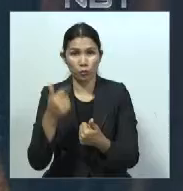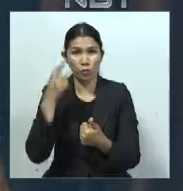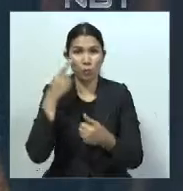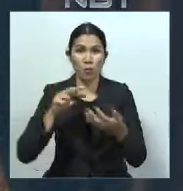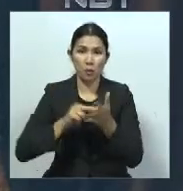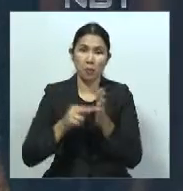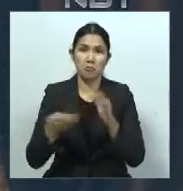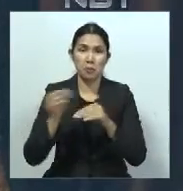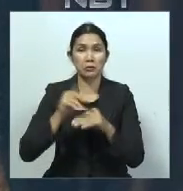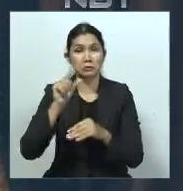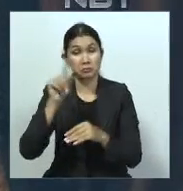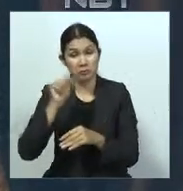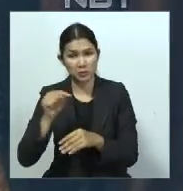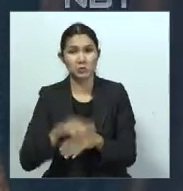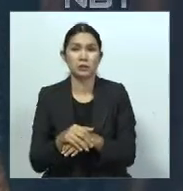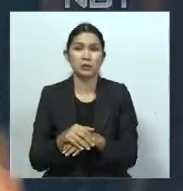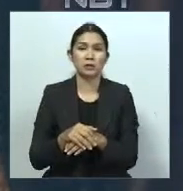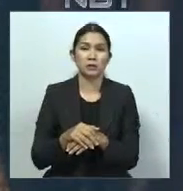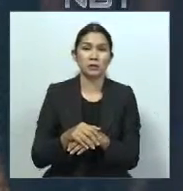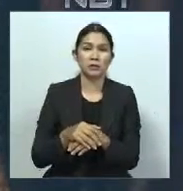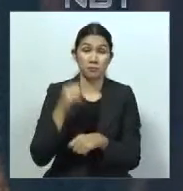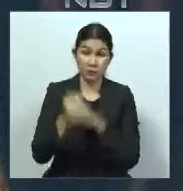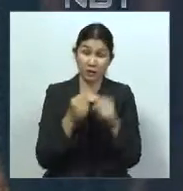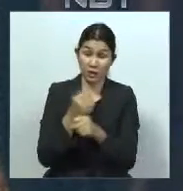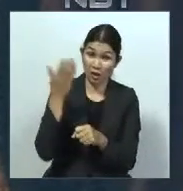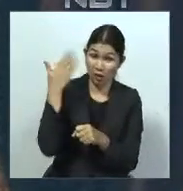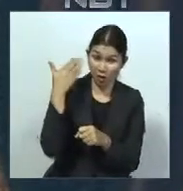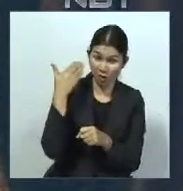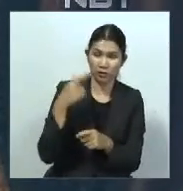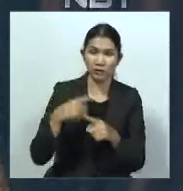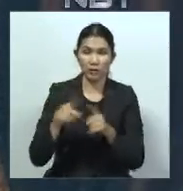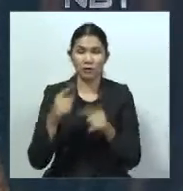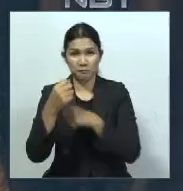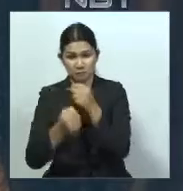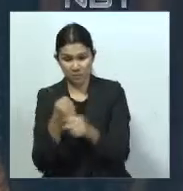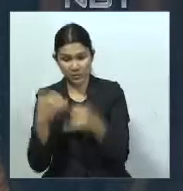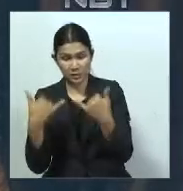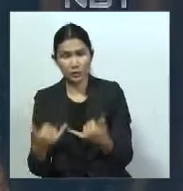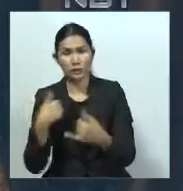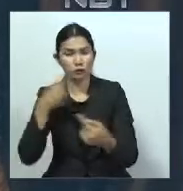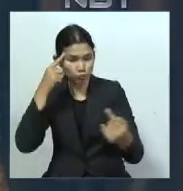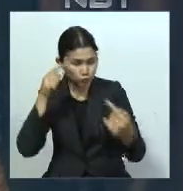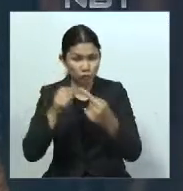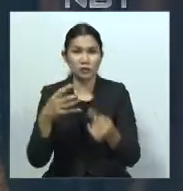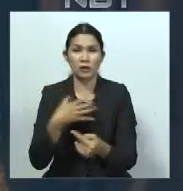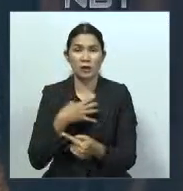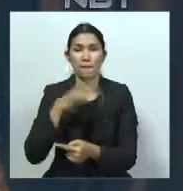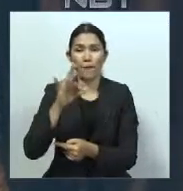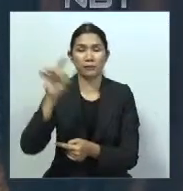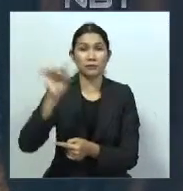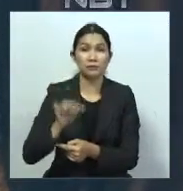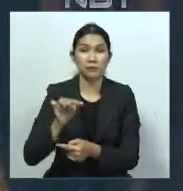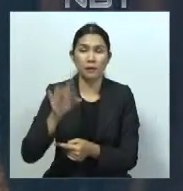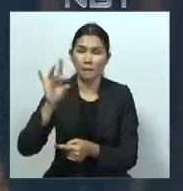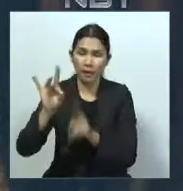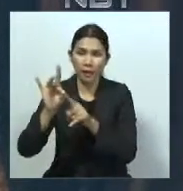20กว่าเปอร์เซ็นต์นะคะแต่นั่นคือปีที่ผ่านมาพอปีนี้นะคะปีนี้เราก็ตั้งเป้าไว้8%